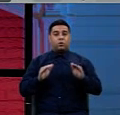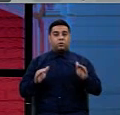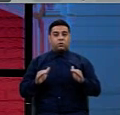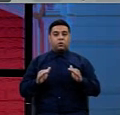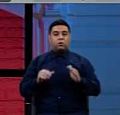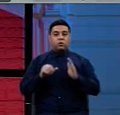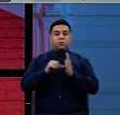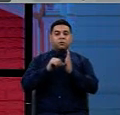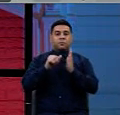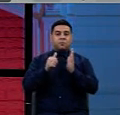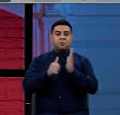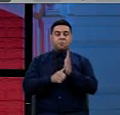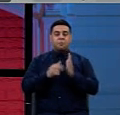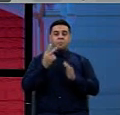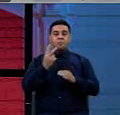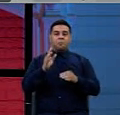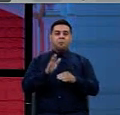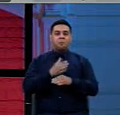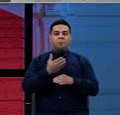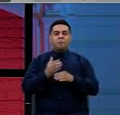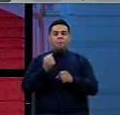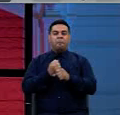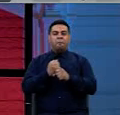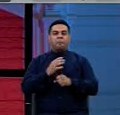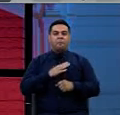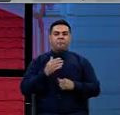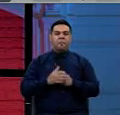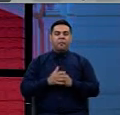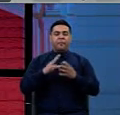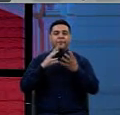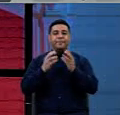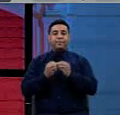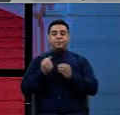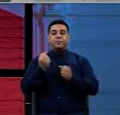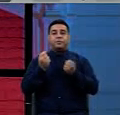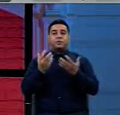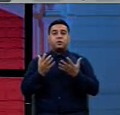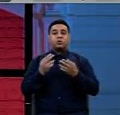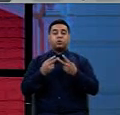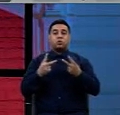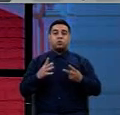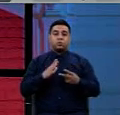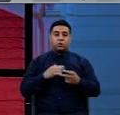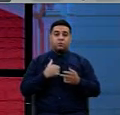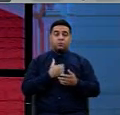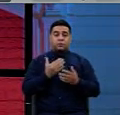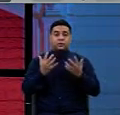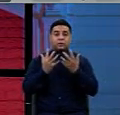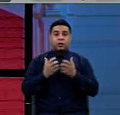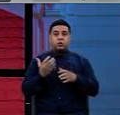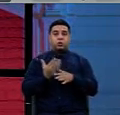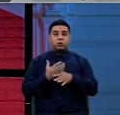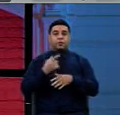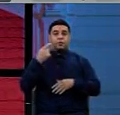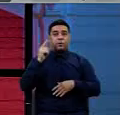Bolajonlar, 16 ta kitabını ikide-ikidadan qilib ajratib chiqdik. Nechta sınıf hosil bo'lganini biz endi sanash